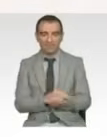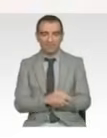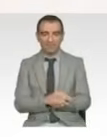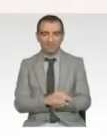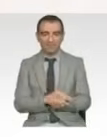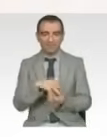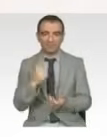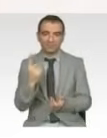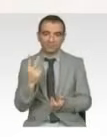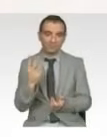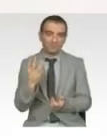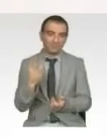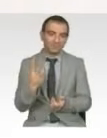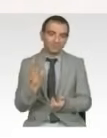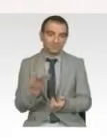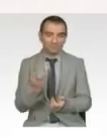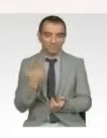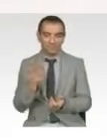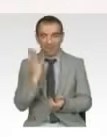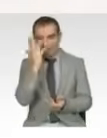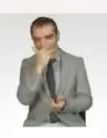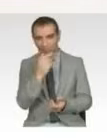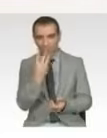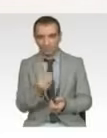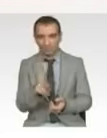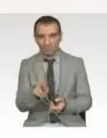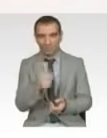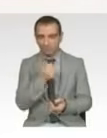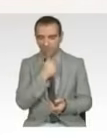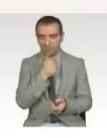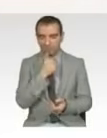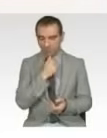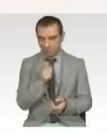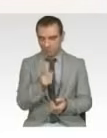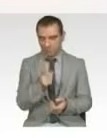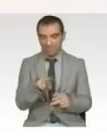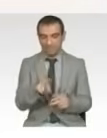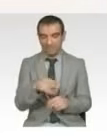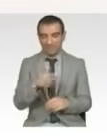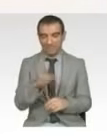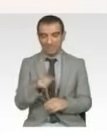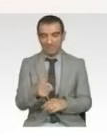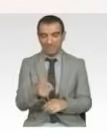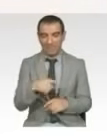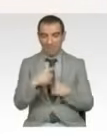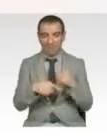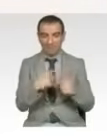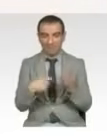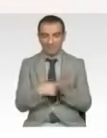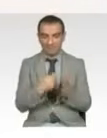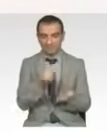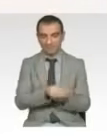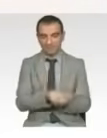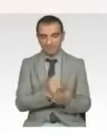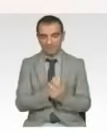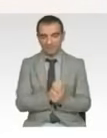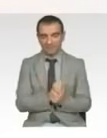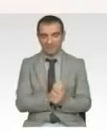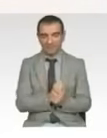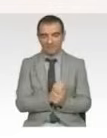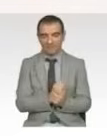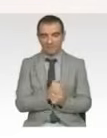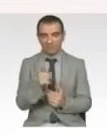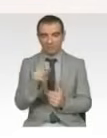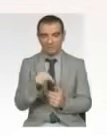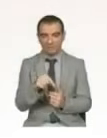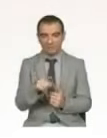Genelde 1, 2, 3 ya da işte Araplarda olduğu gibi babanın babası değil de akrabalardan isim verilir o şekilde. Şimdi